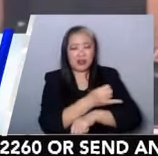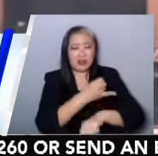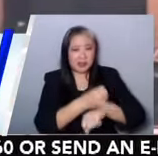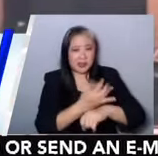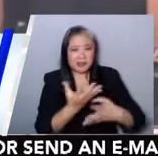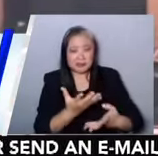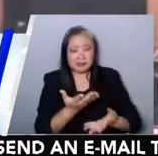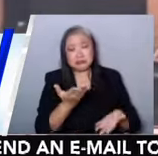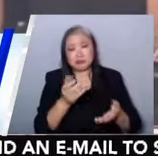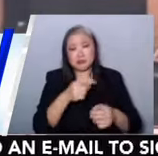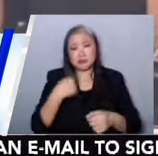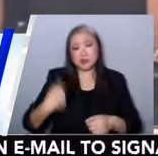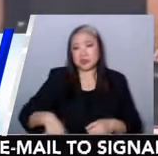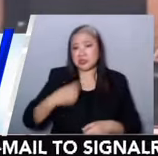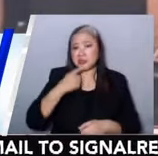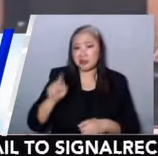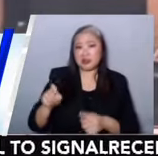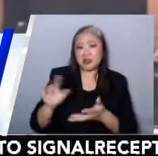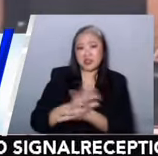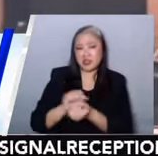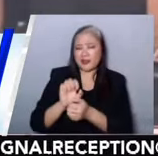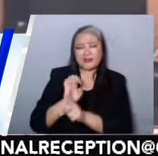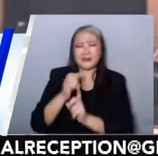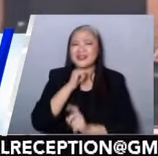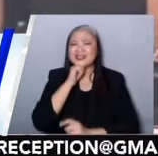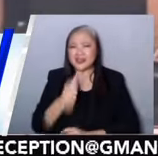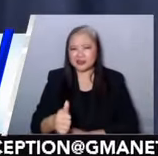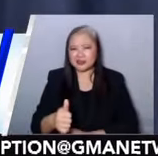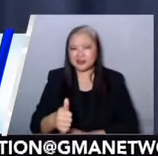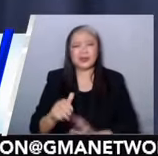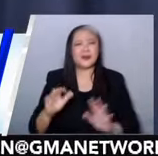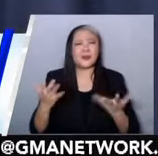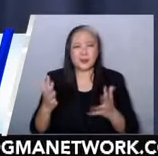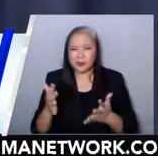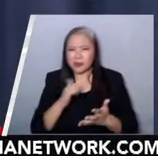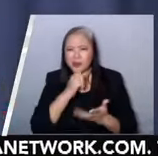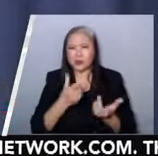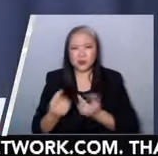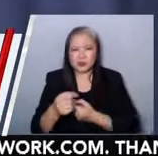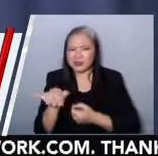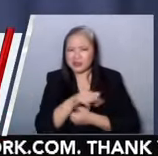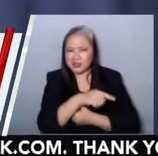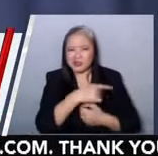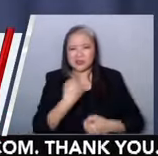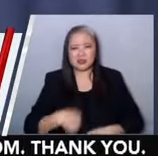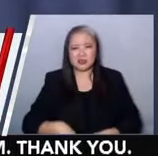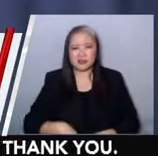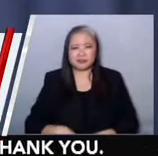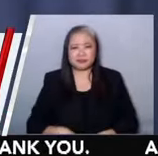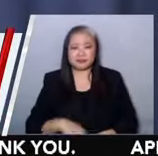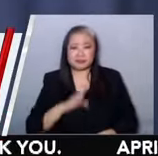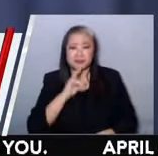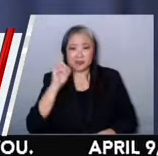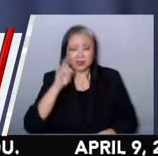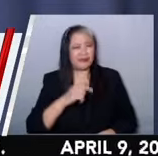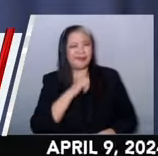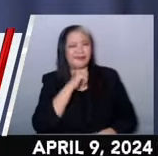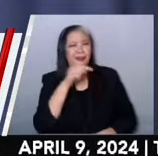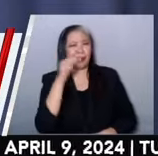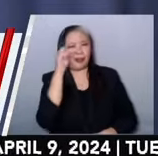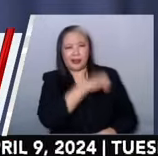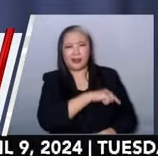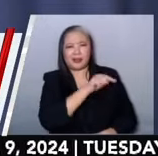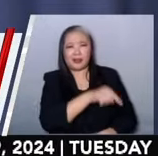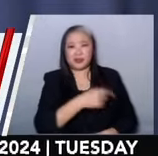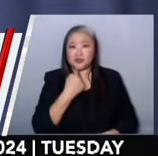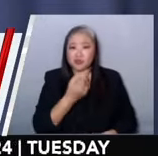ay nakakasira sa kalikasan. Pero wala po tayong ginagawang ganun. They're lying. Ginawa nga nilang airstrip yung Fiery Cross